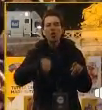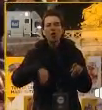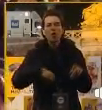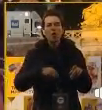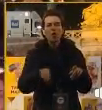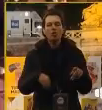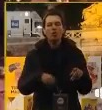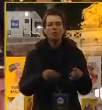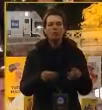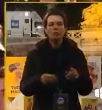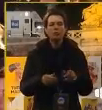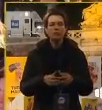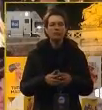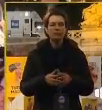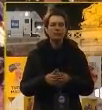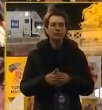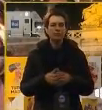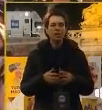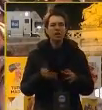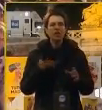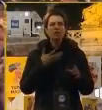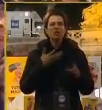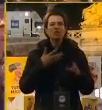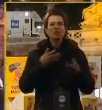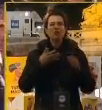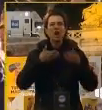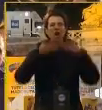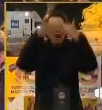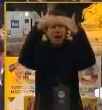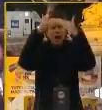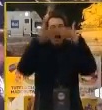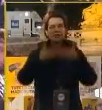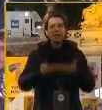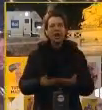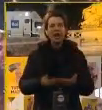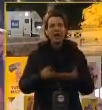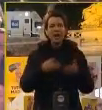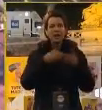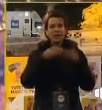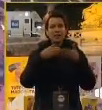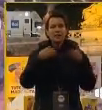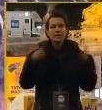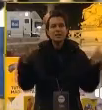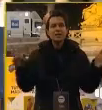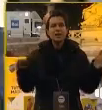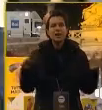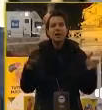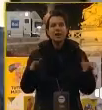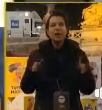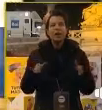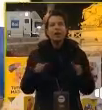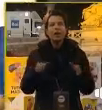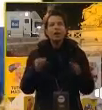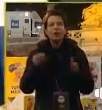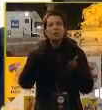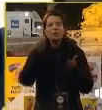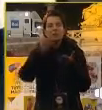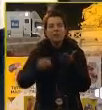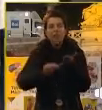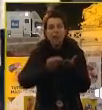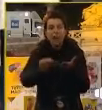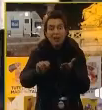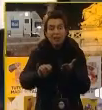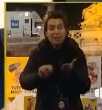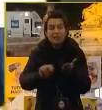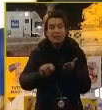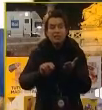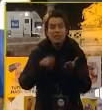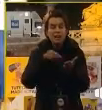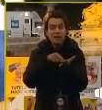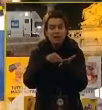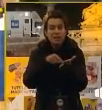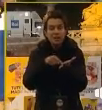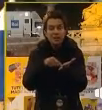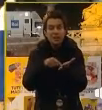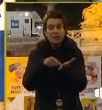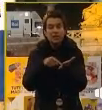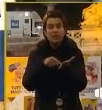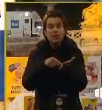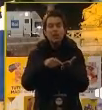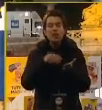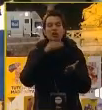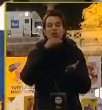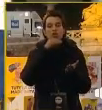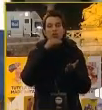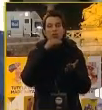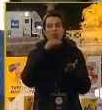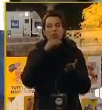C'è la Biro, c'è la tenda, si vede qualcosa dalla tenda, metta una X, la X, finalmente siamo anche in grado di metterla